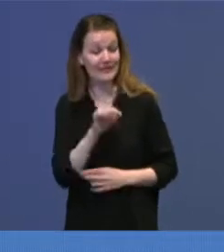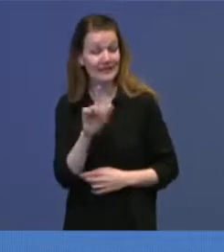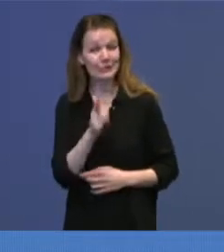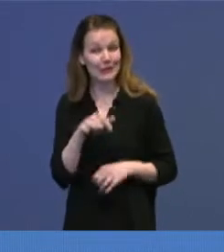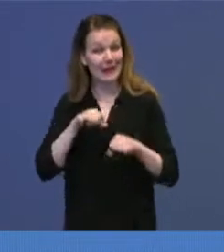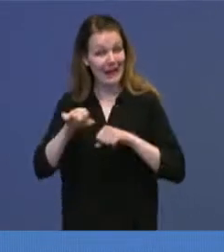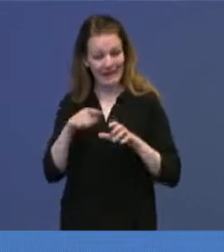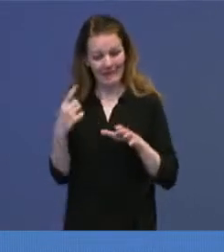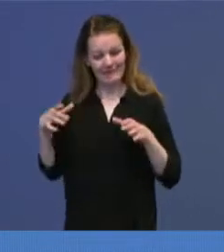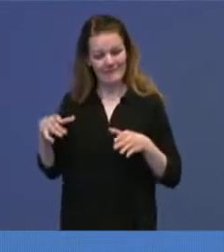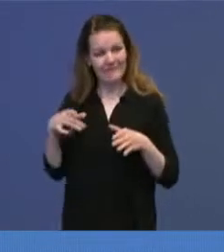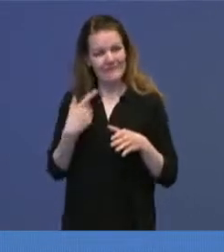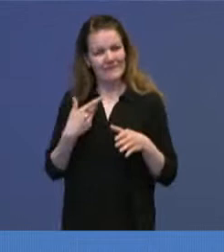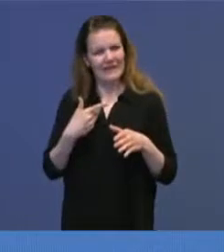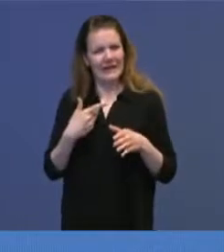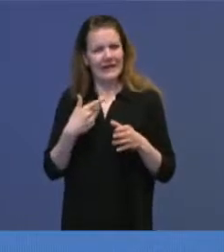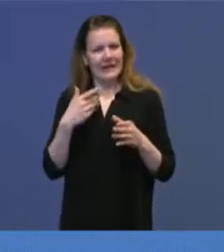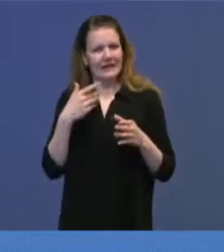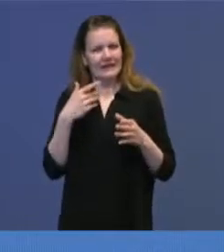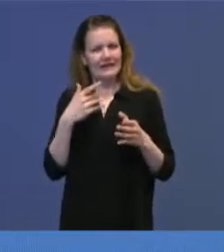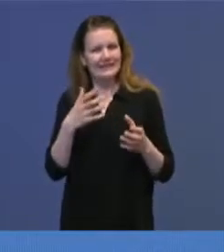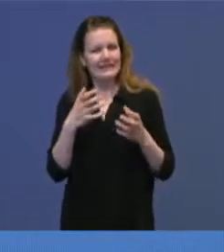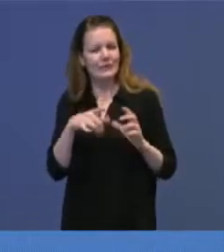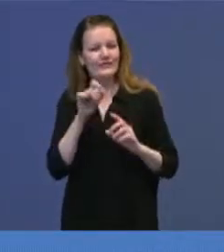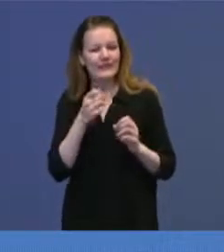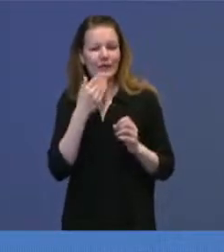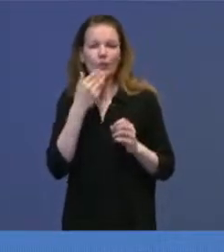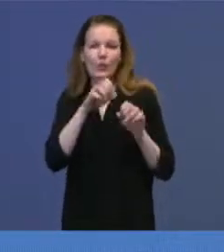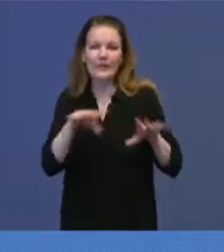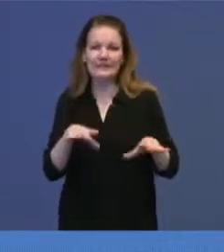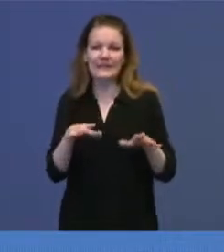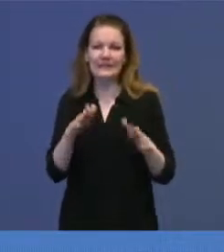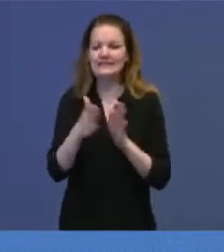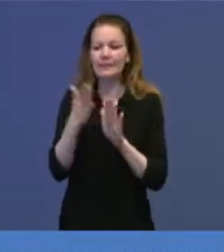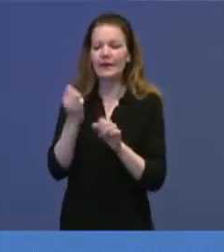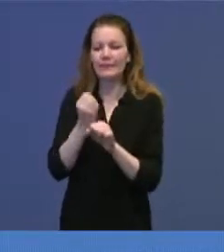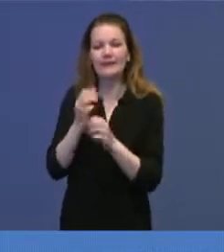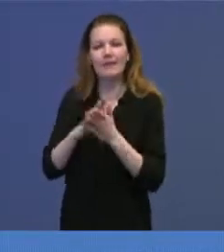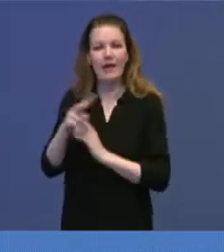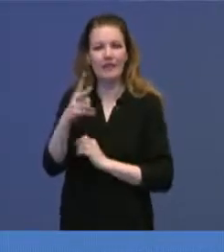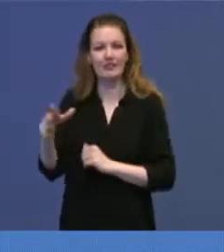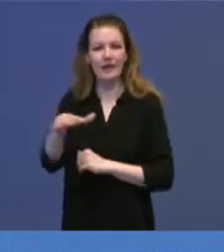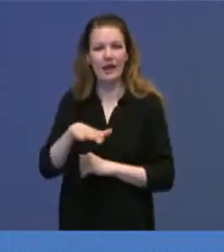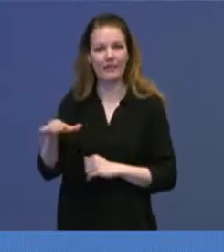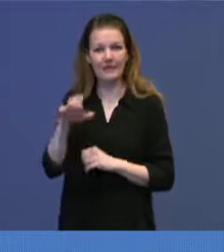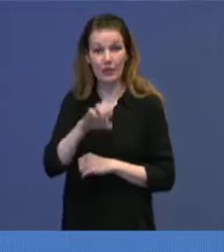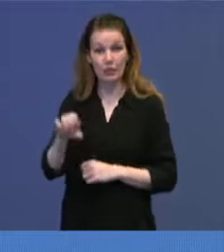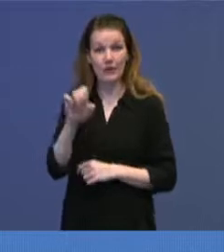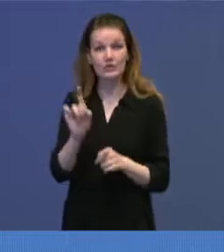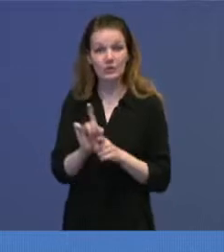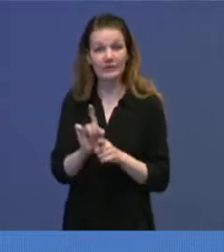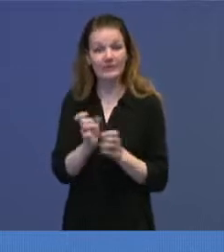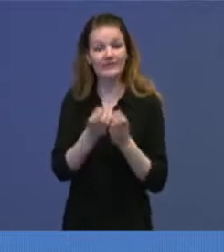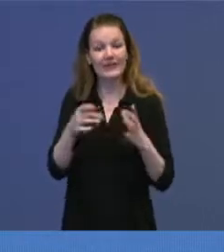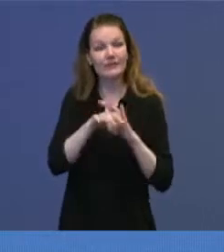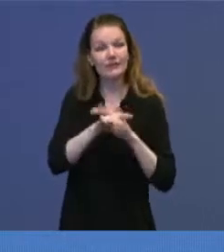regjeringen har vært veldig opptatt av at vi skal finne løsninger sammen med flere land i Europa som også bidrar til at flere flyktninger kan hentes ut fra Moldova.